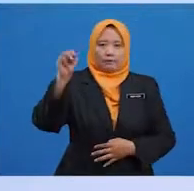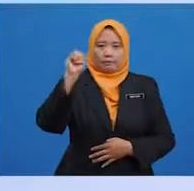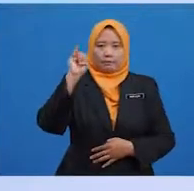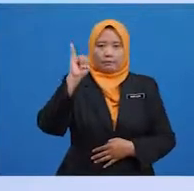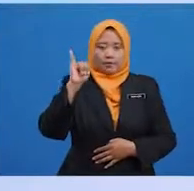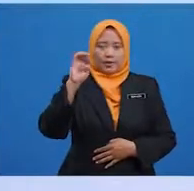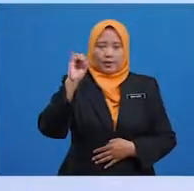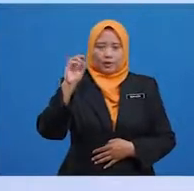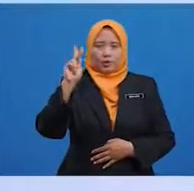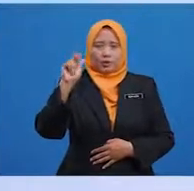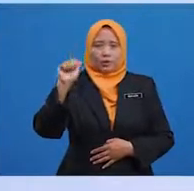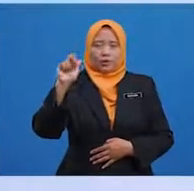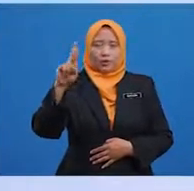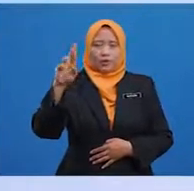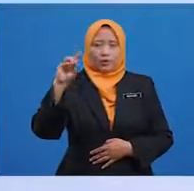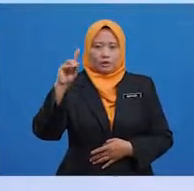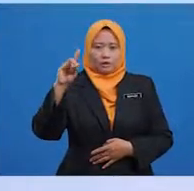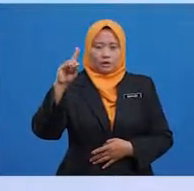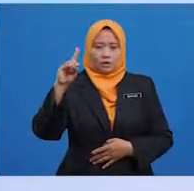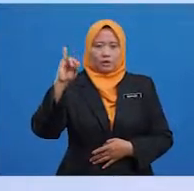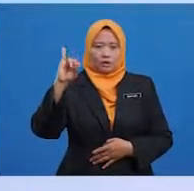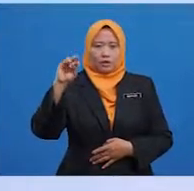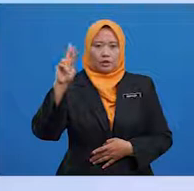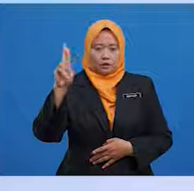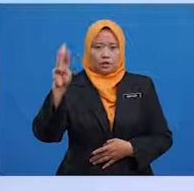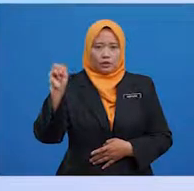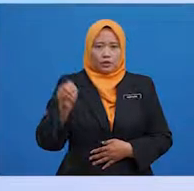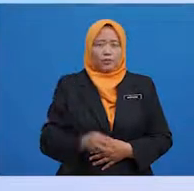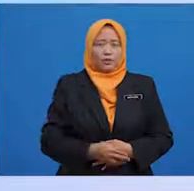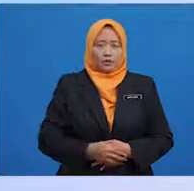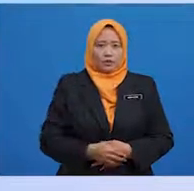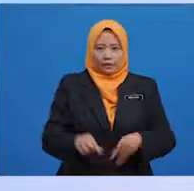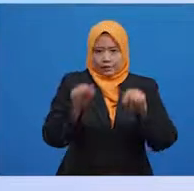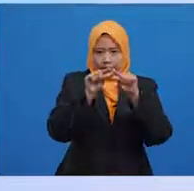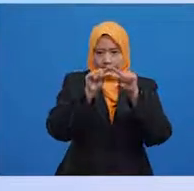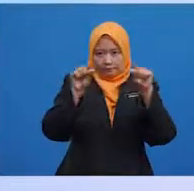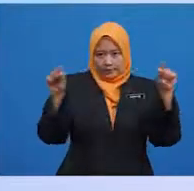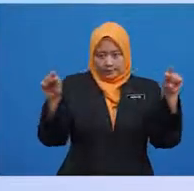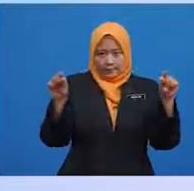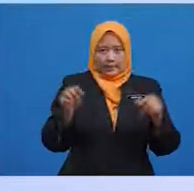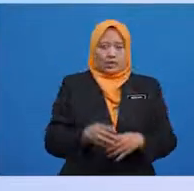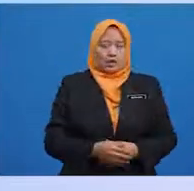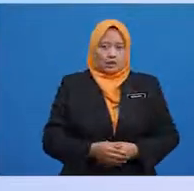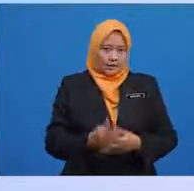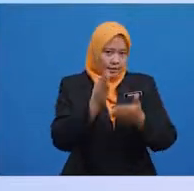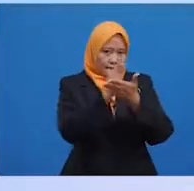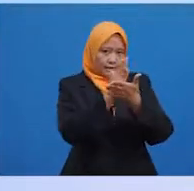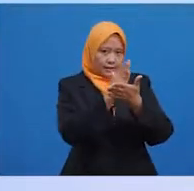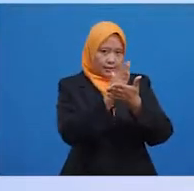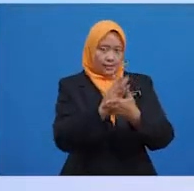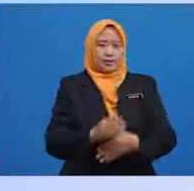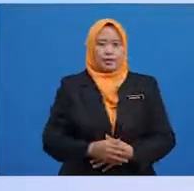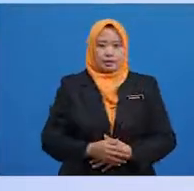adalah lapisan tengah dinding jantung. Myokardium bertanggungjawab untuk menghasilkan daya